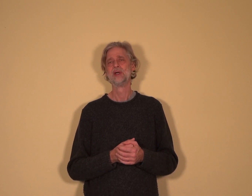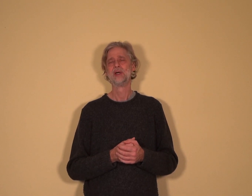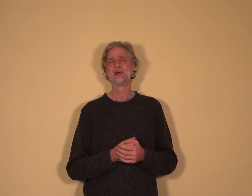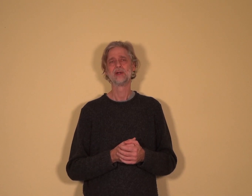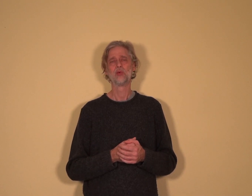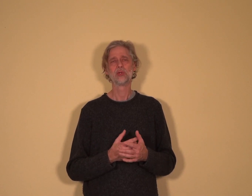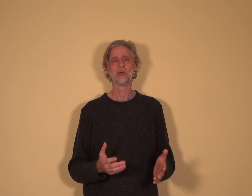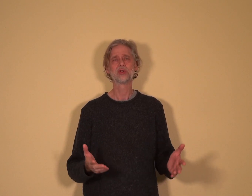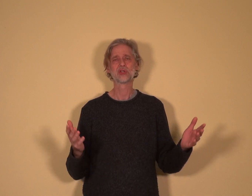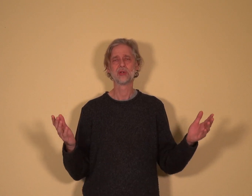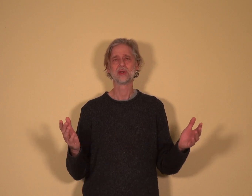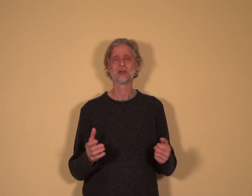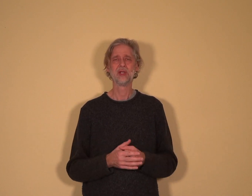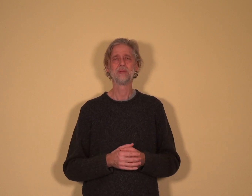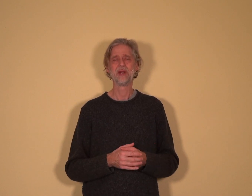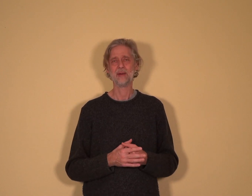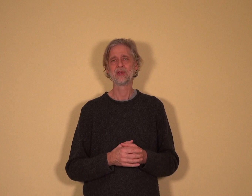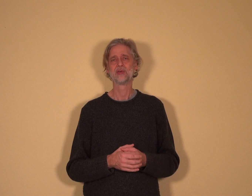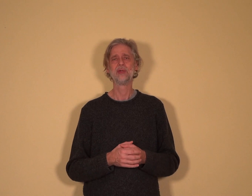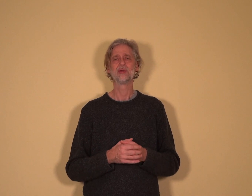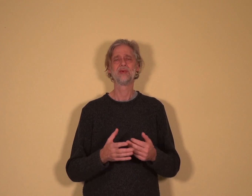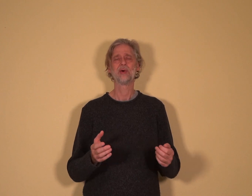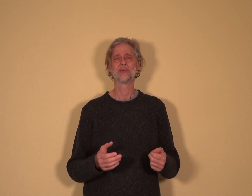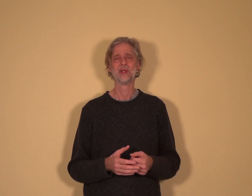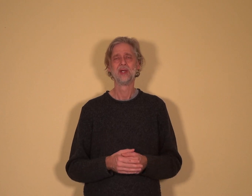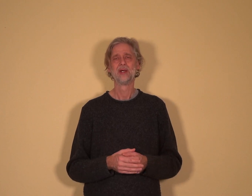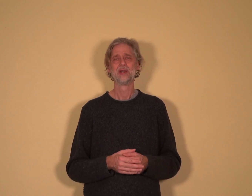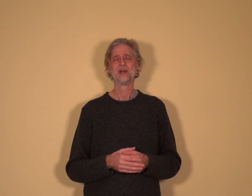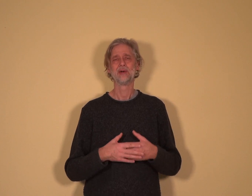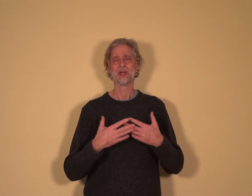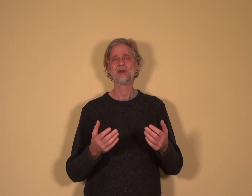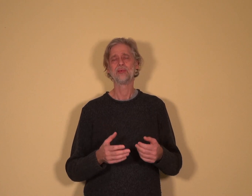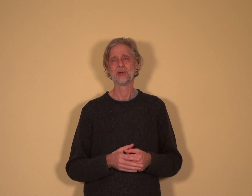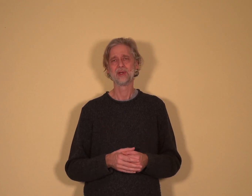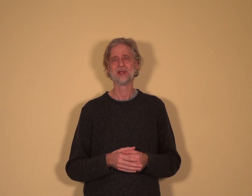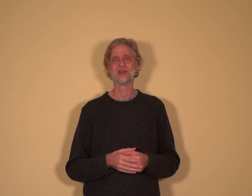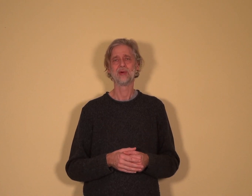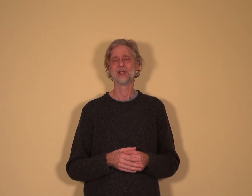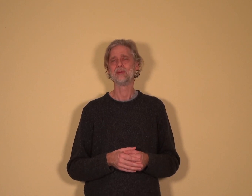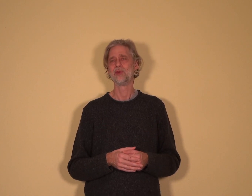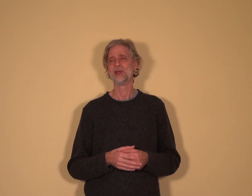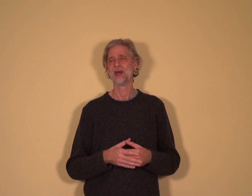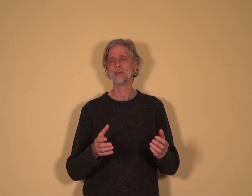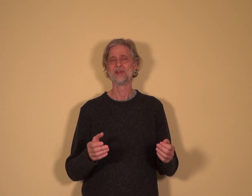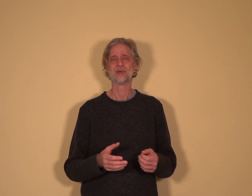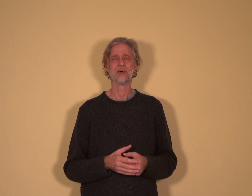wünschen, einen guten Rutsch, und natürlich bleibt gesund, und wir hoffen, oder ich hoffe, ich sehe euch im